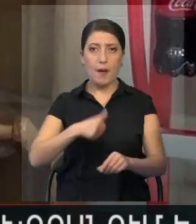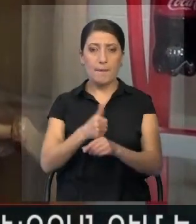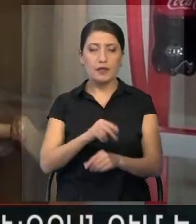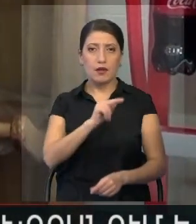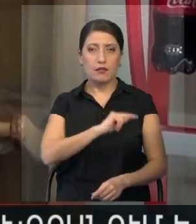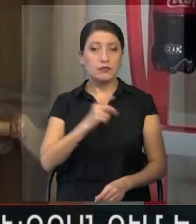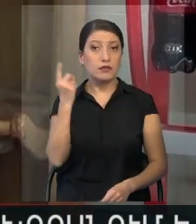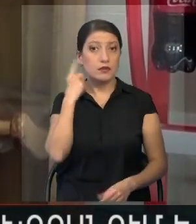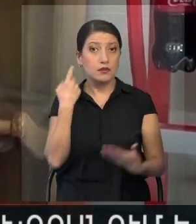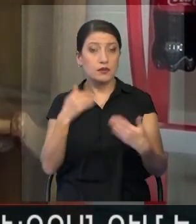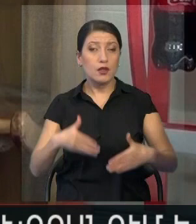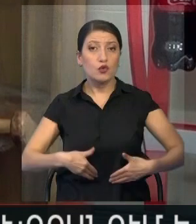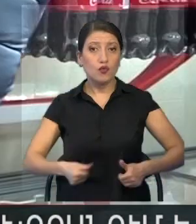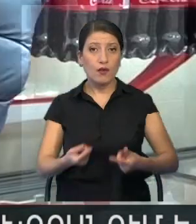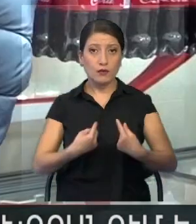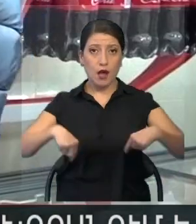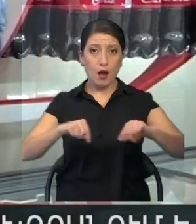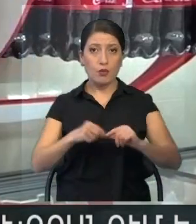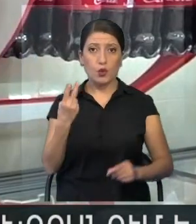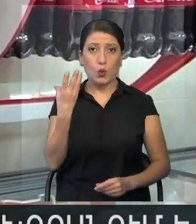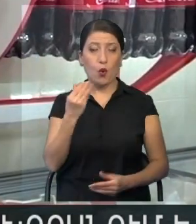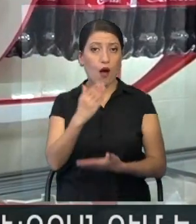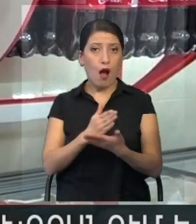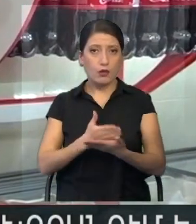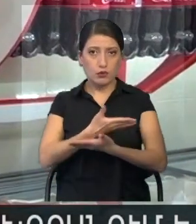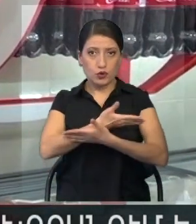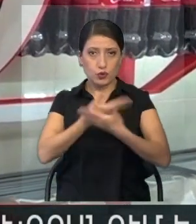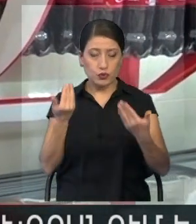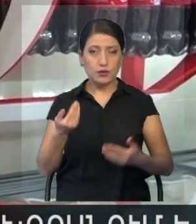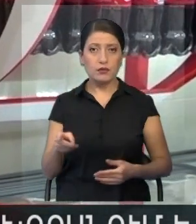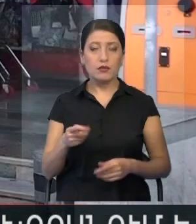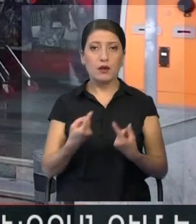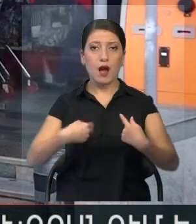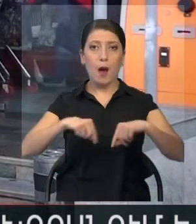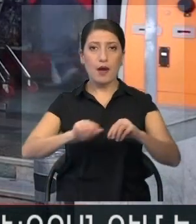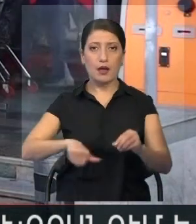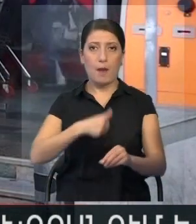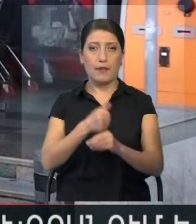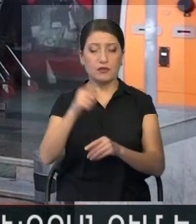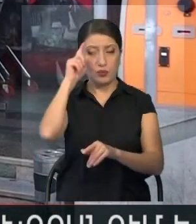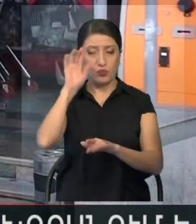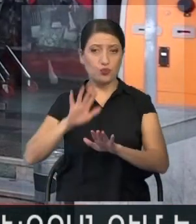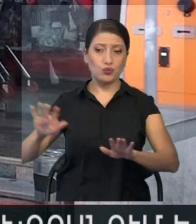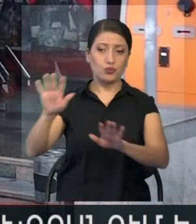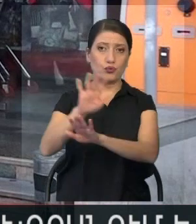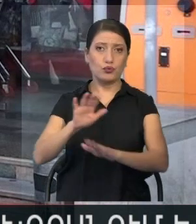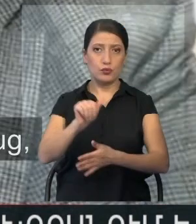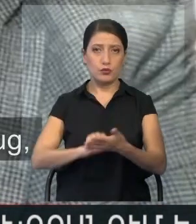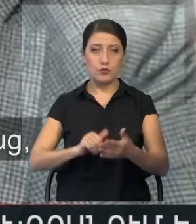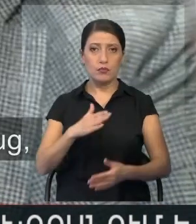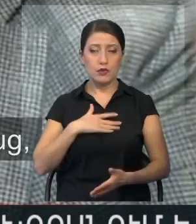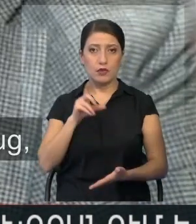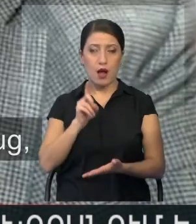հասել, որ ծովատեղ համայնքը երկու օր առանցած է մնացել իր տեղեկություններով համայնքապետի անտարբերության պատճառով։ Մենք